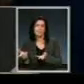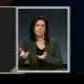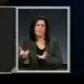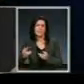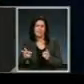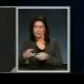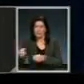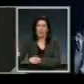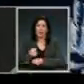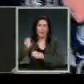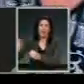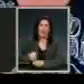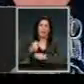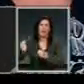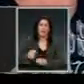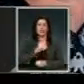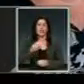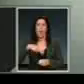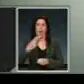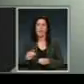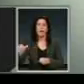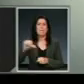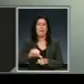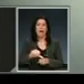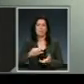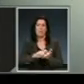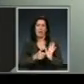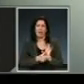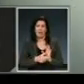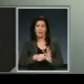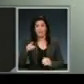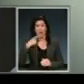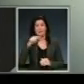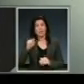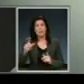המגב שלא יכנס לך לחדר. בחופש. זה חדר נגיש.